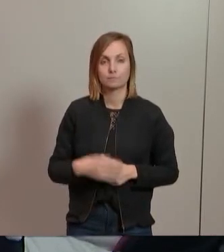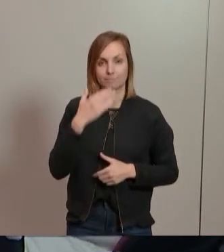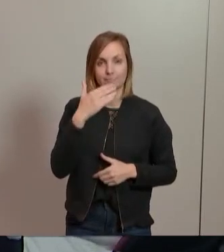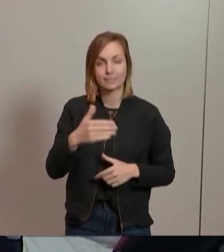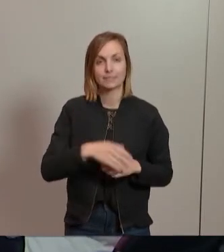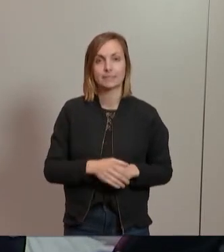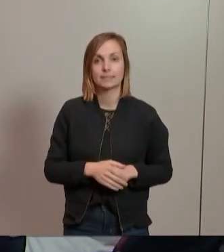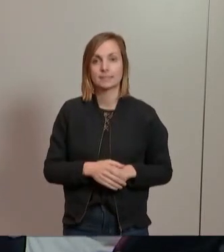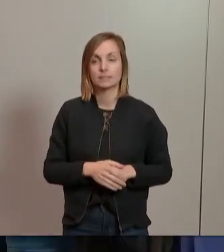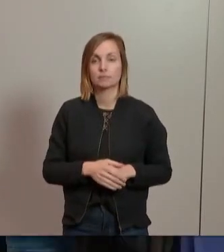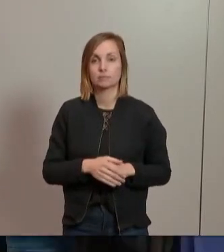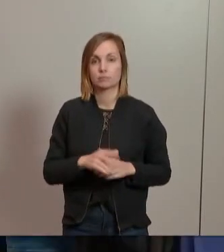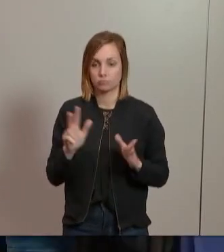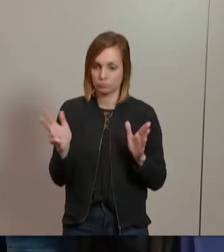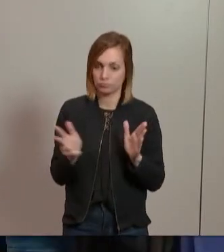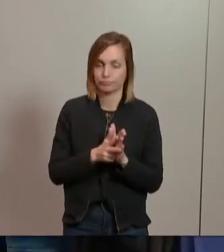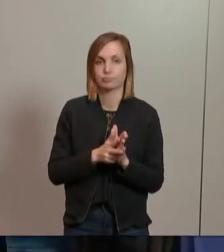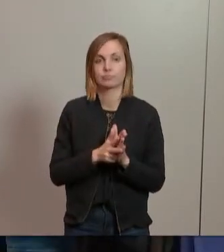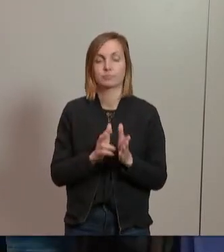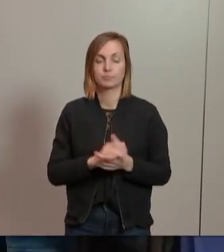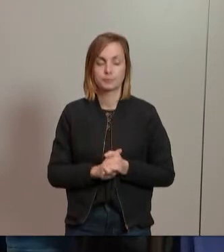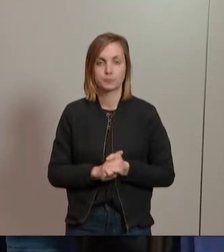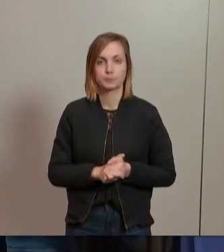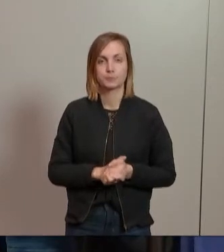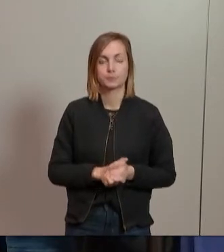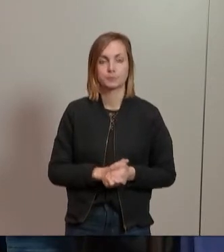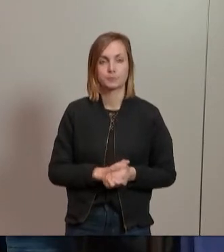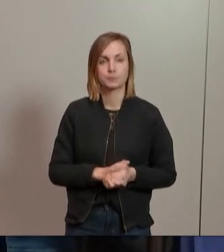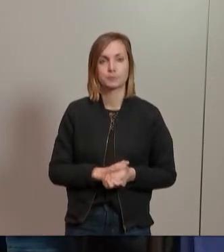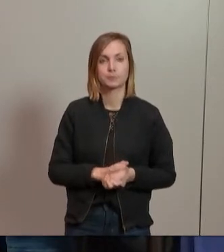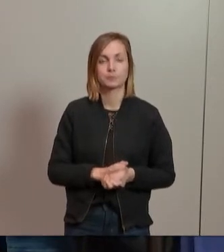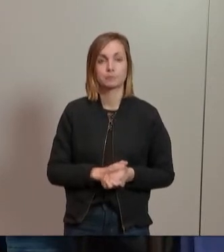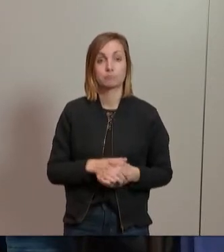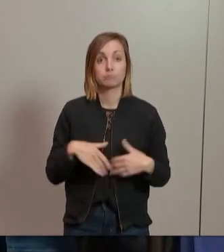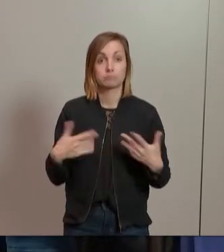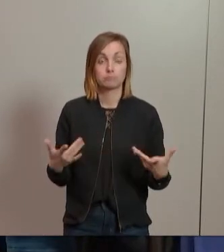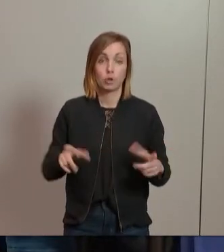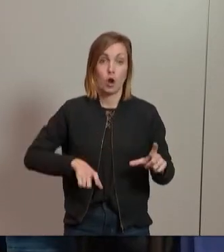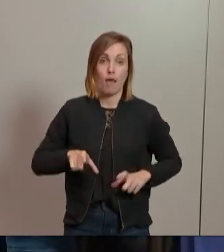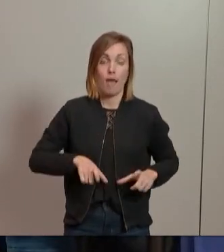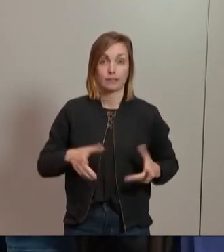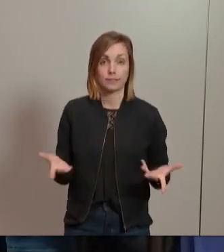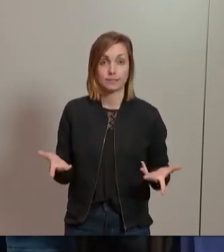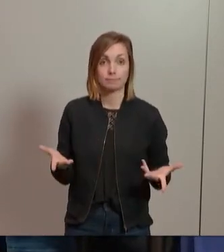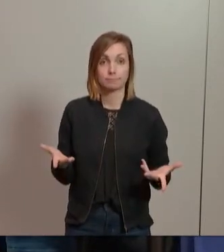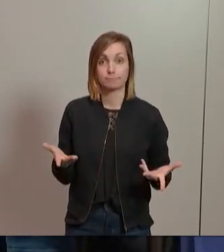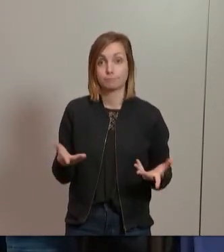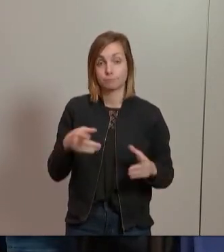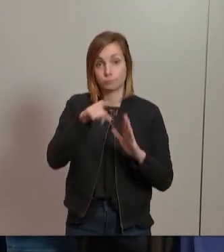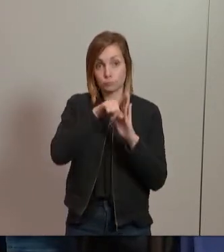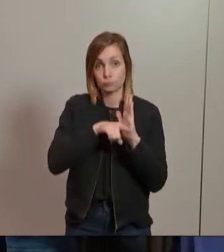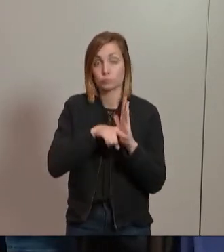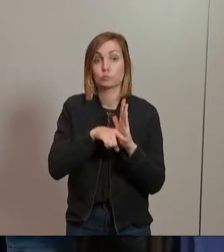Merci. Délibération adoptée à l'unanimité. Eh bien, mes chers collègues, l'ordre du jour de ce